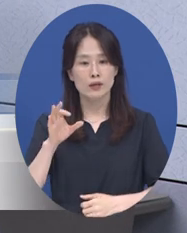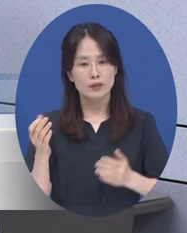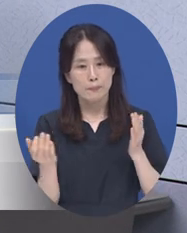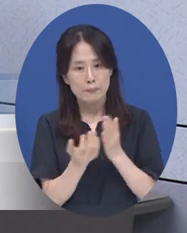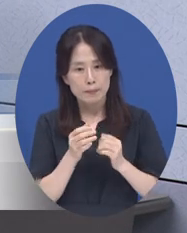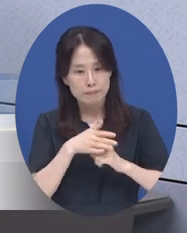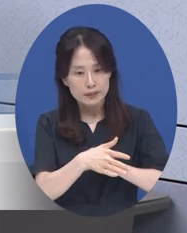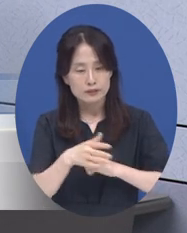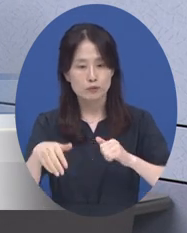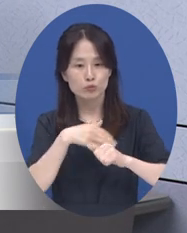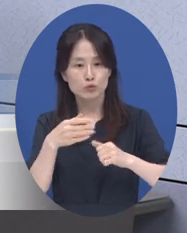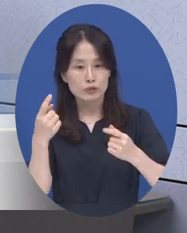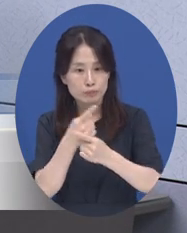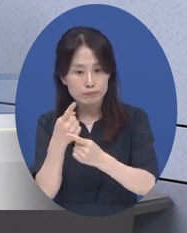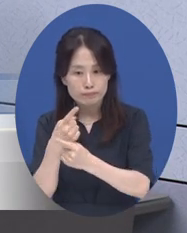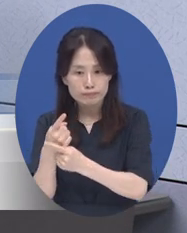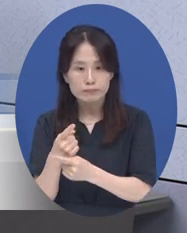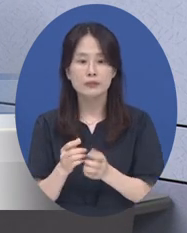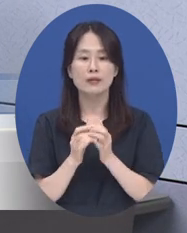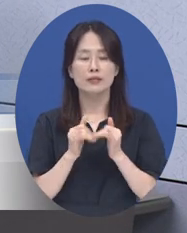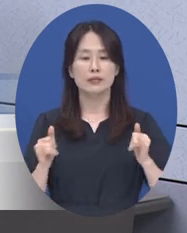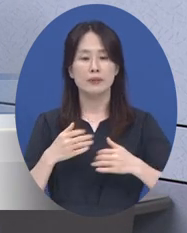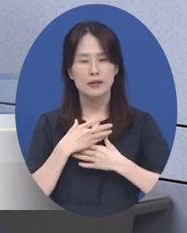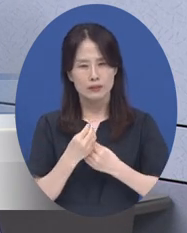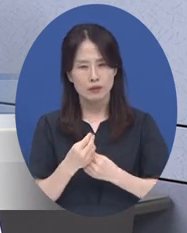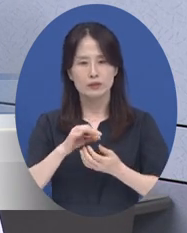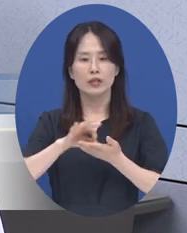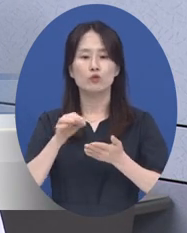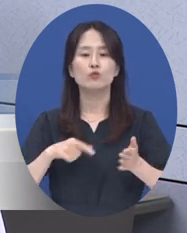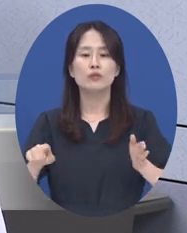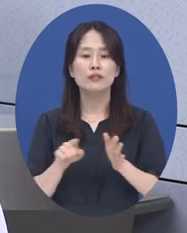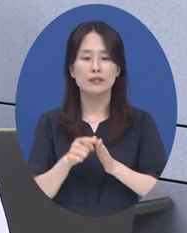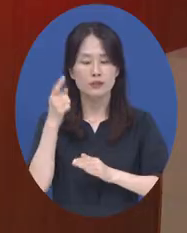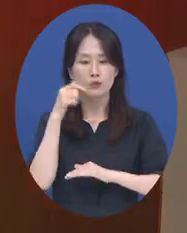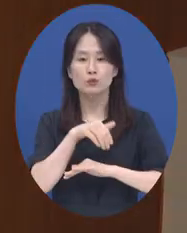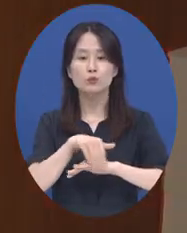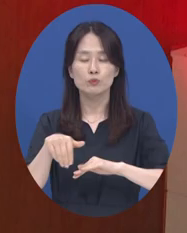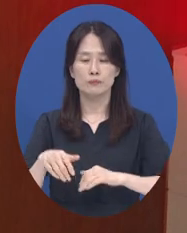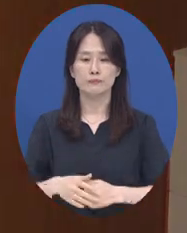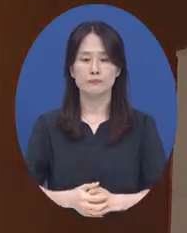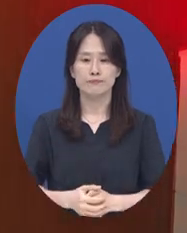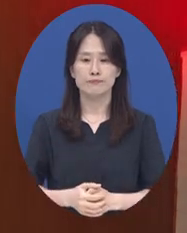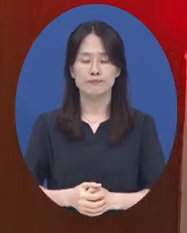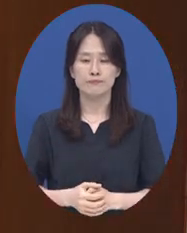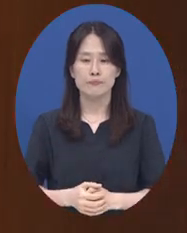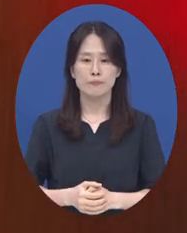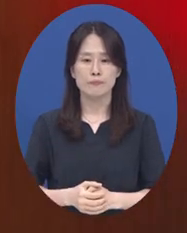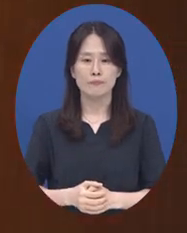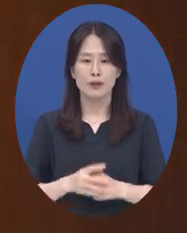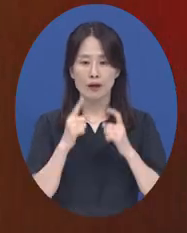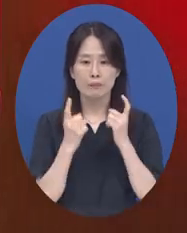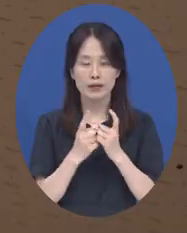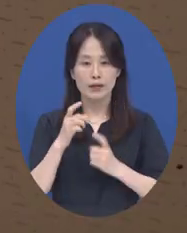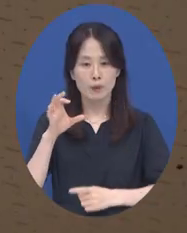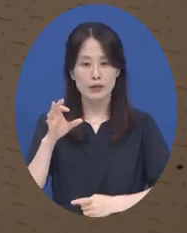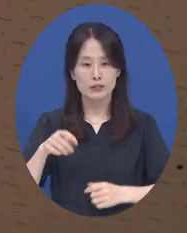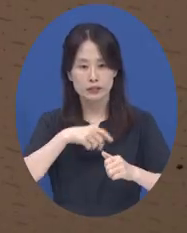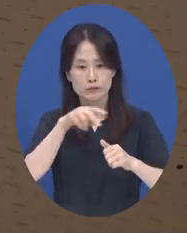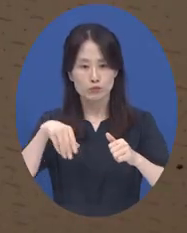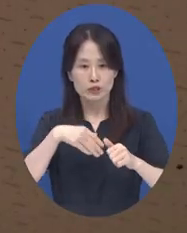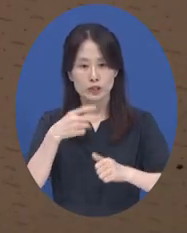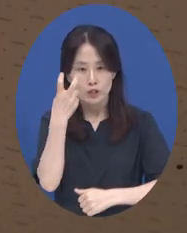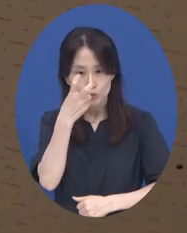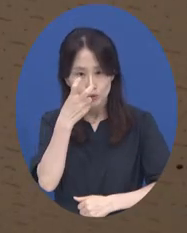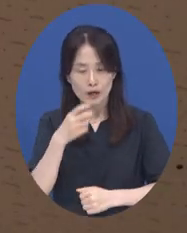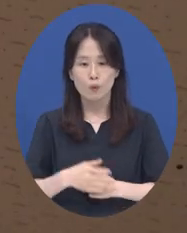환경을 개선해서 도민이 안전하게 사용할 수 있도록 할 계획입니다. 도는 민간 화장실 현장 실태조사와